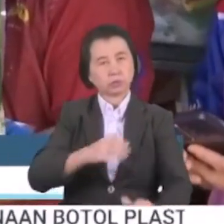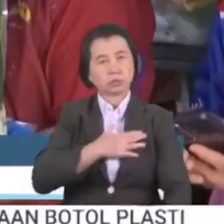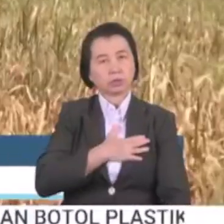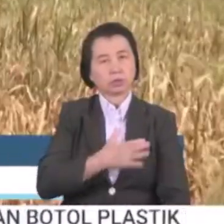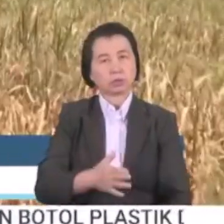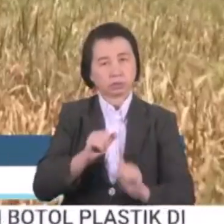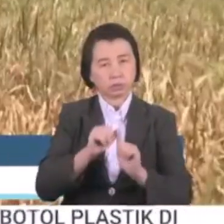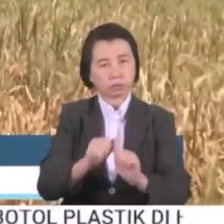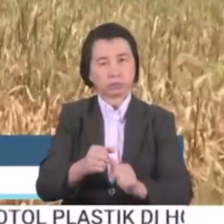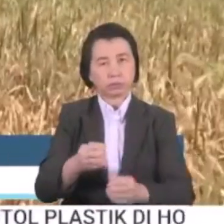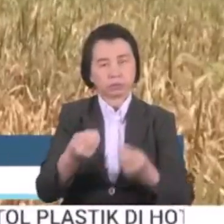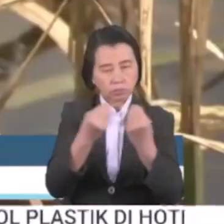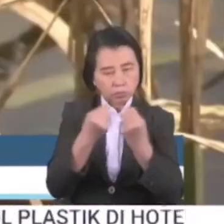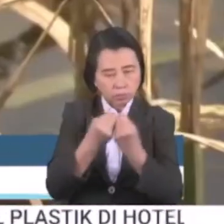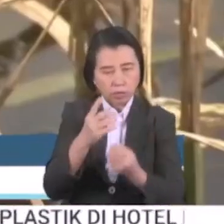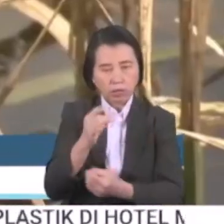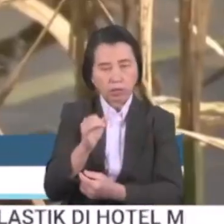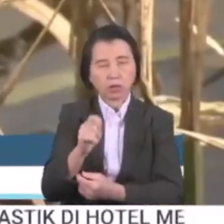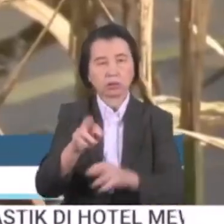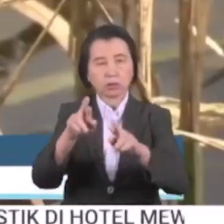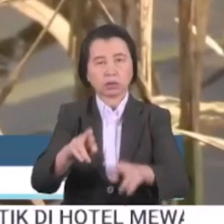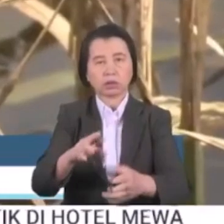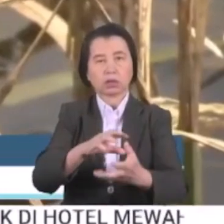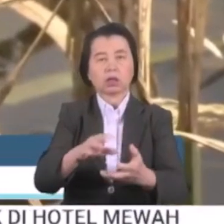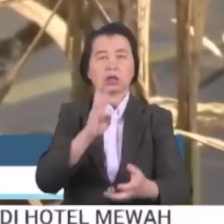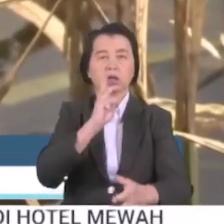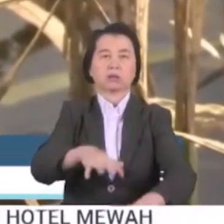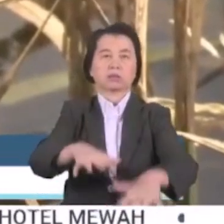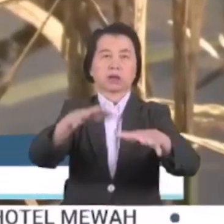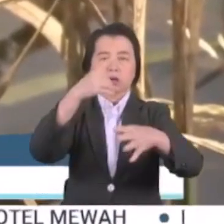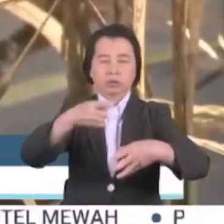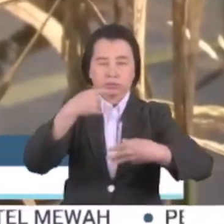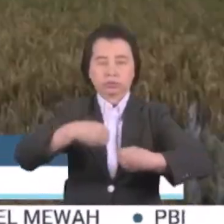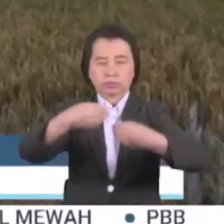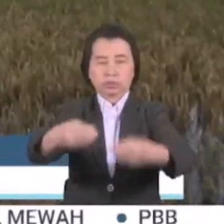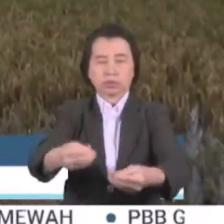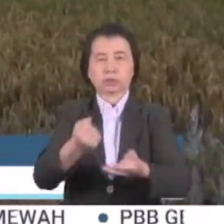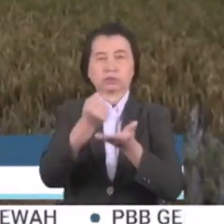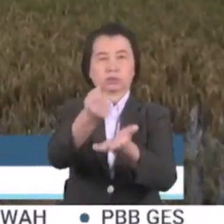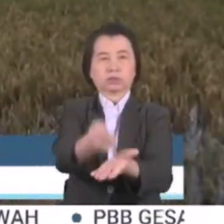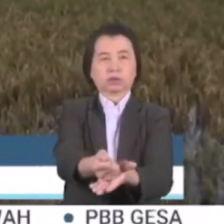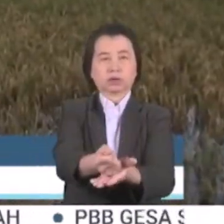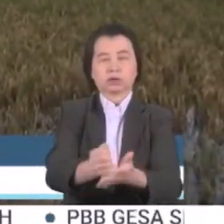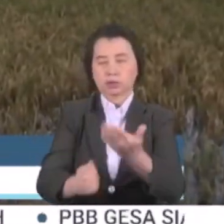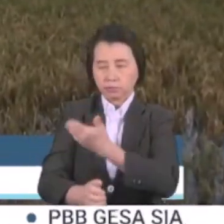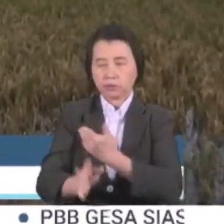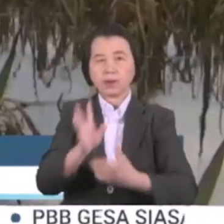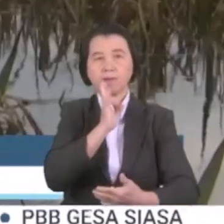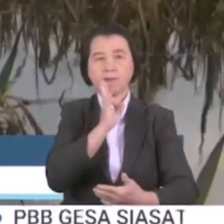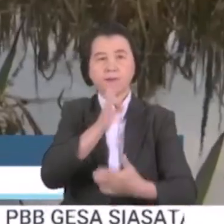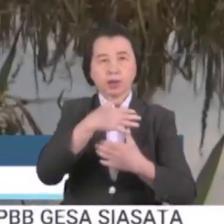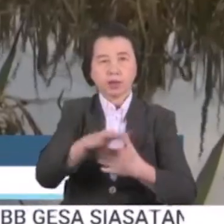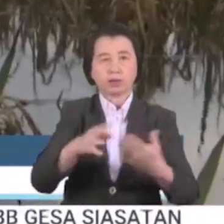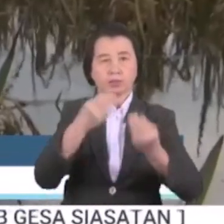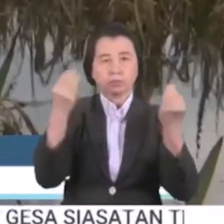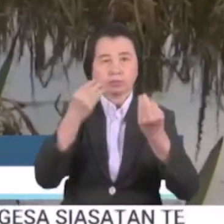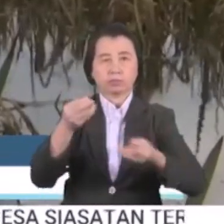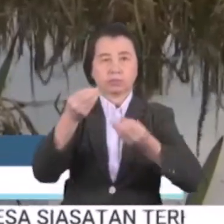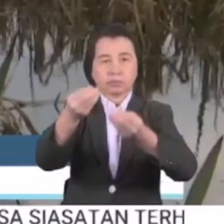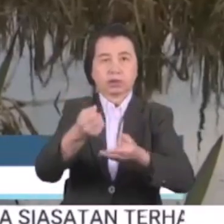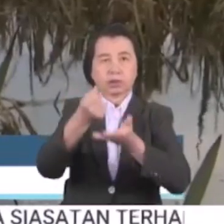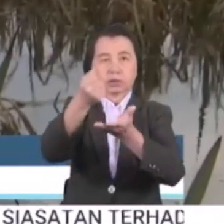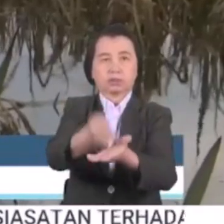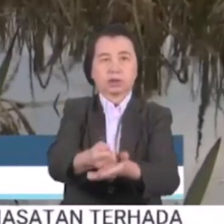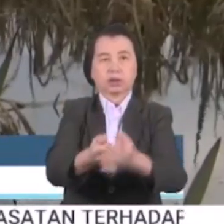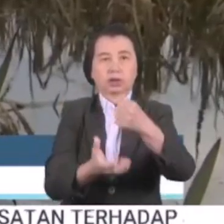dan masih meneruskan bancian data penduduk terjejas banjir untuk disalurkan bantuan. Beliau berkata demikian selepas majlis penyerahan